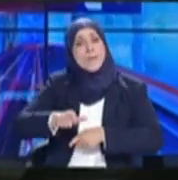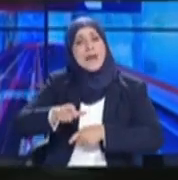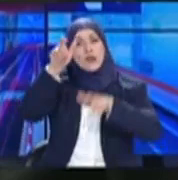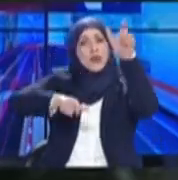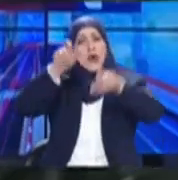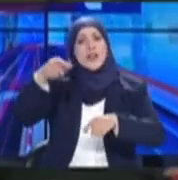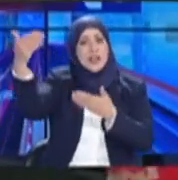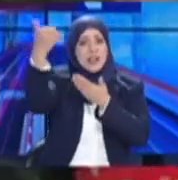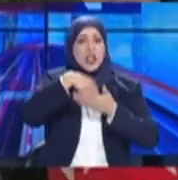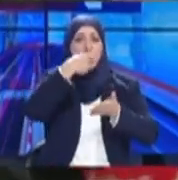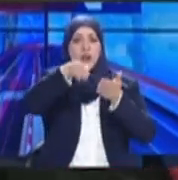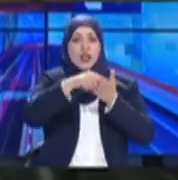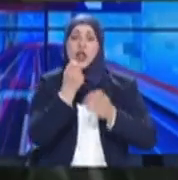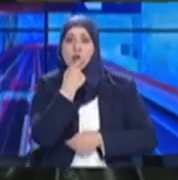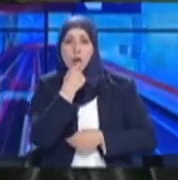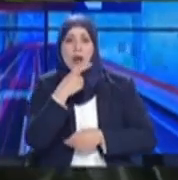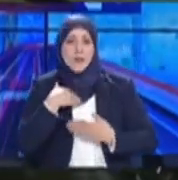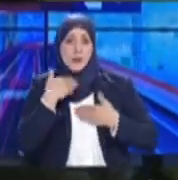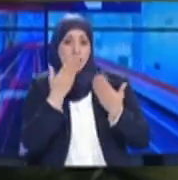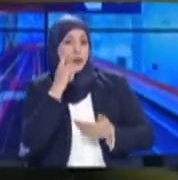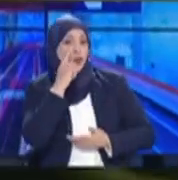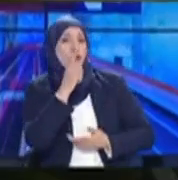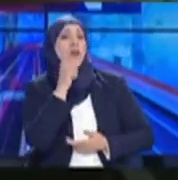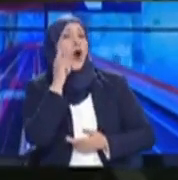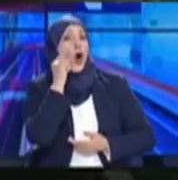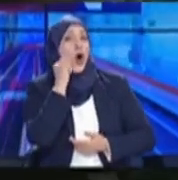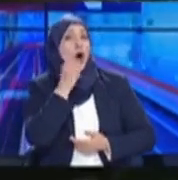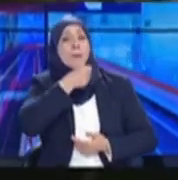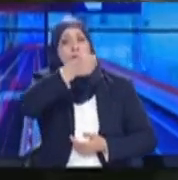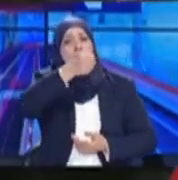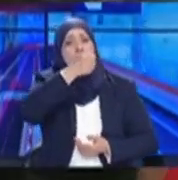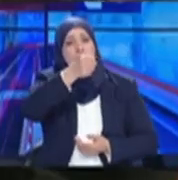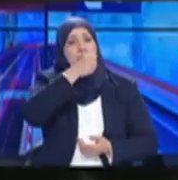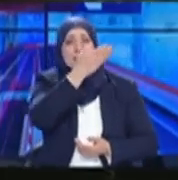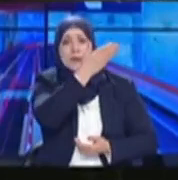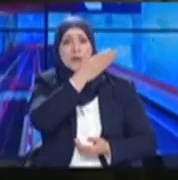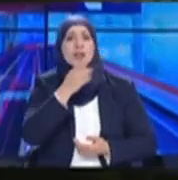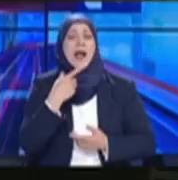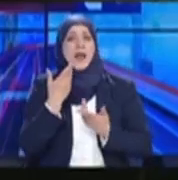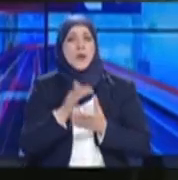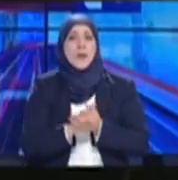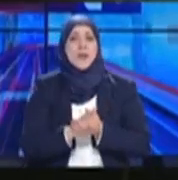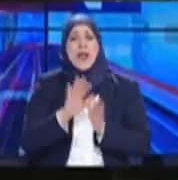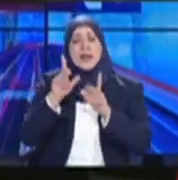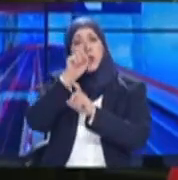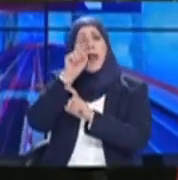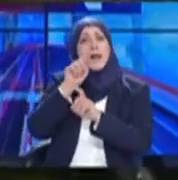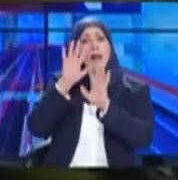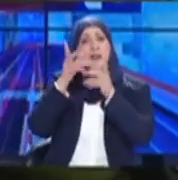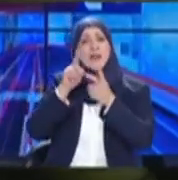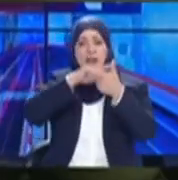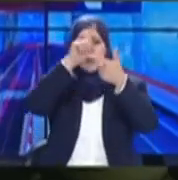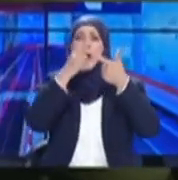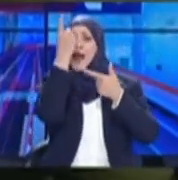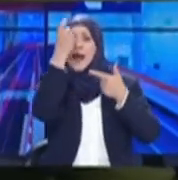الموجود معنا في مباشر مرحبا بك دكتور علي الوطنيه الاولى اه كيف يتم خاصه هذا اليوم الثاني